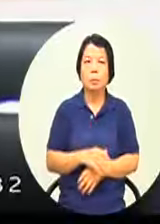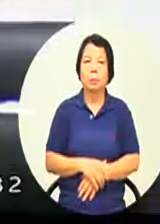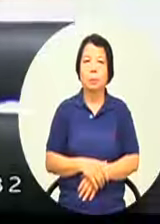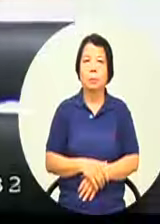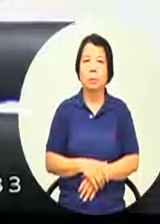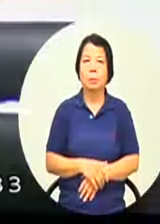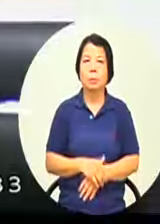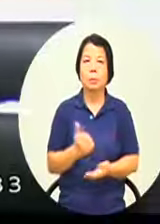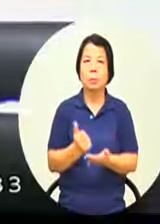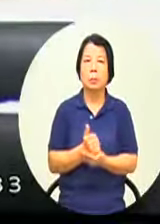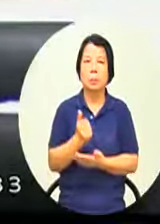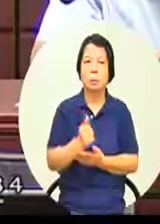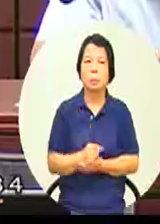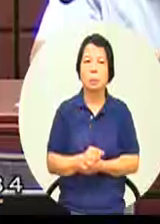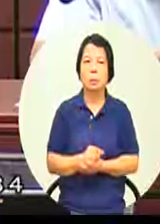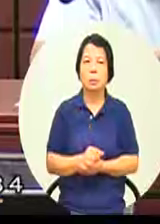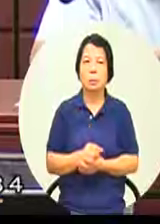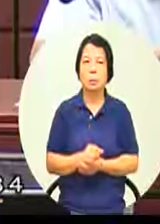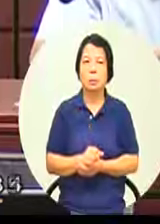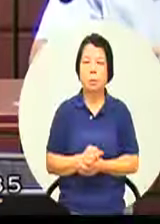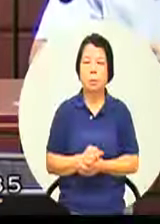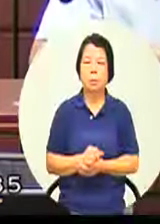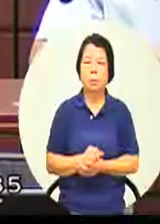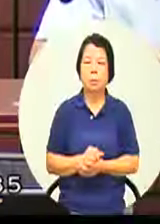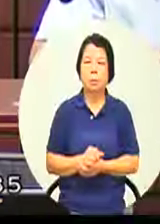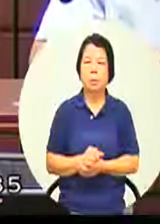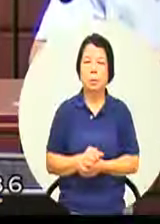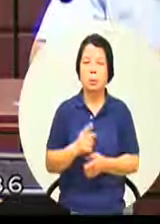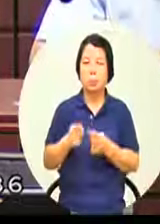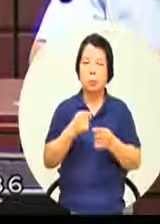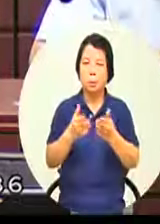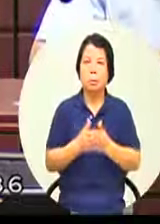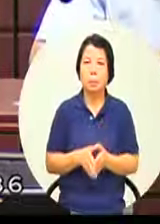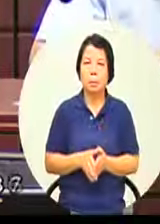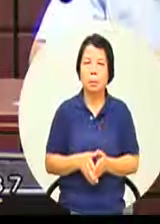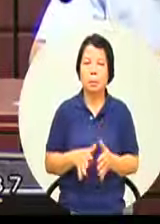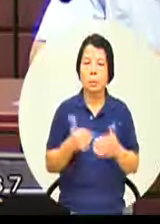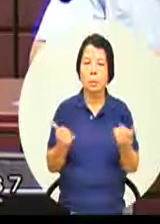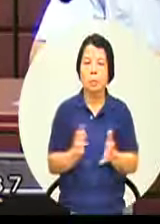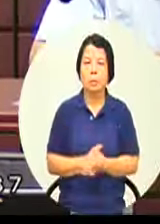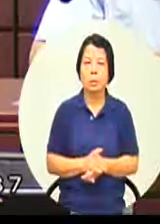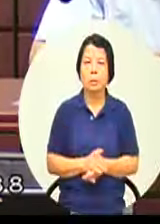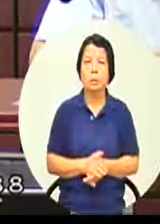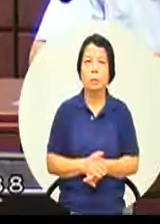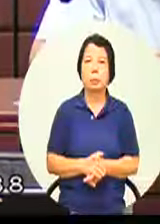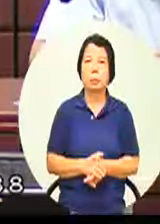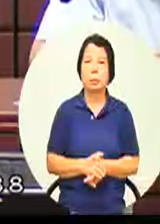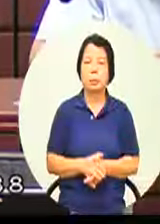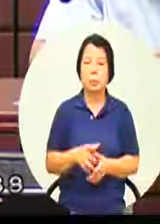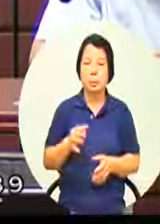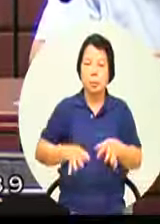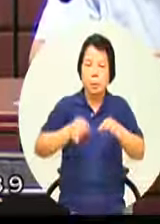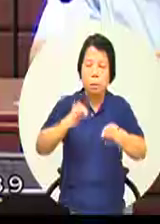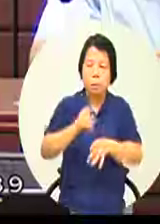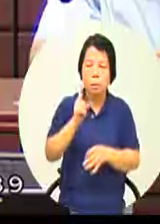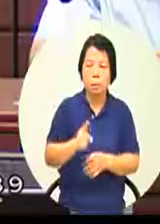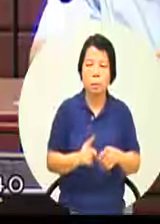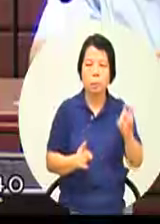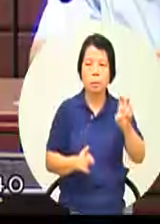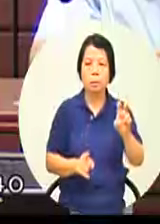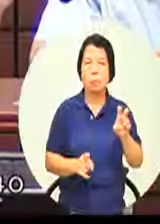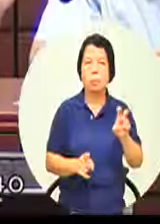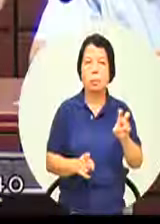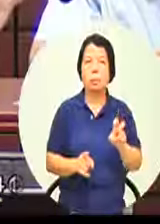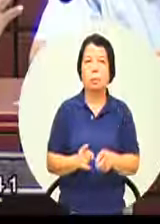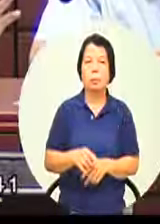来，请答复一下。 请局长， 谢谢。 你认为多少钱是应该是正常的？ 10到20块左右。 一斤20块左右，